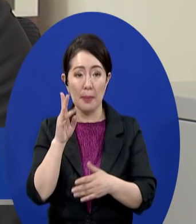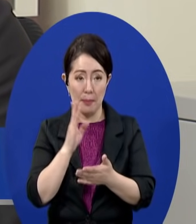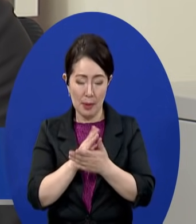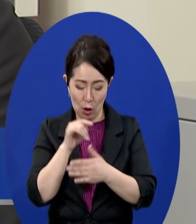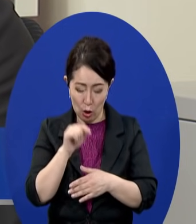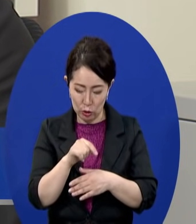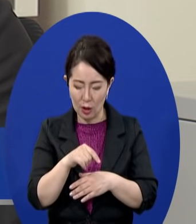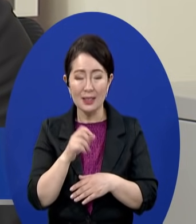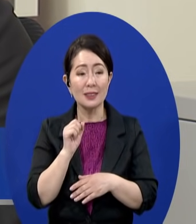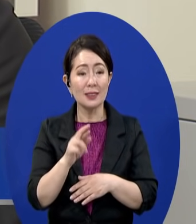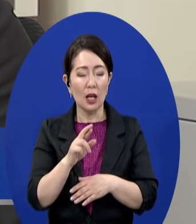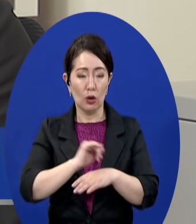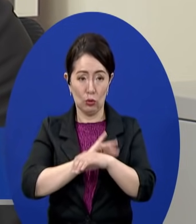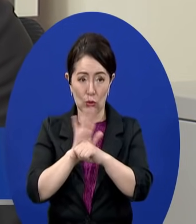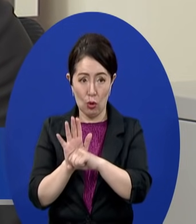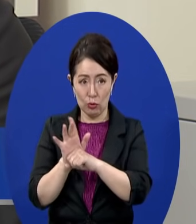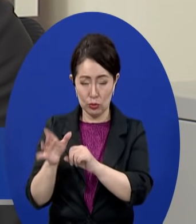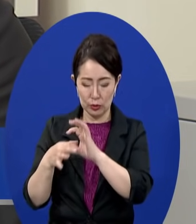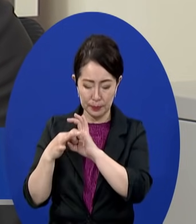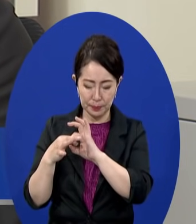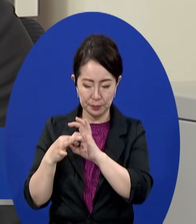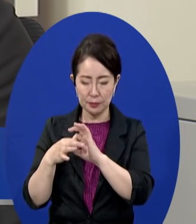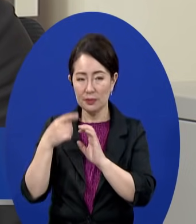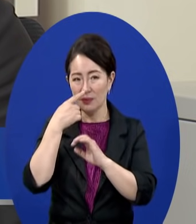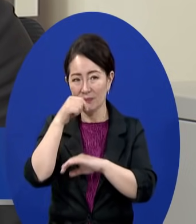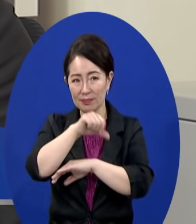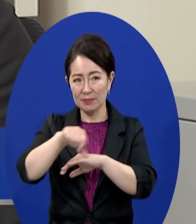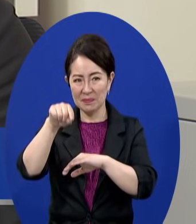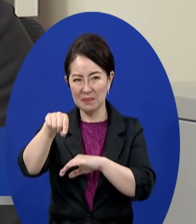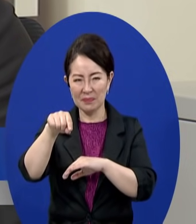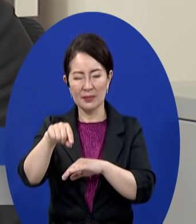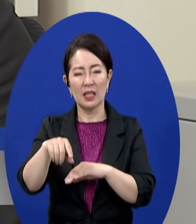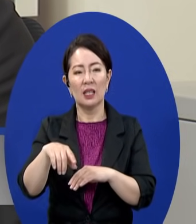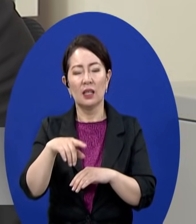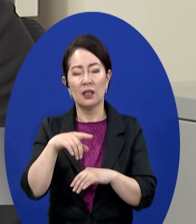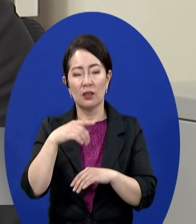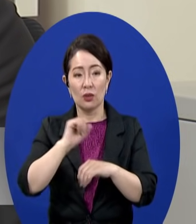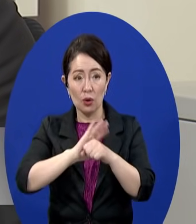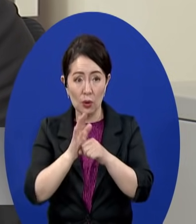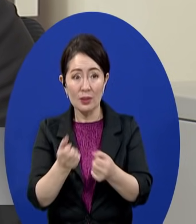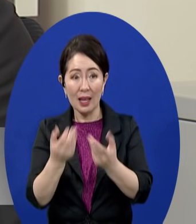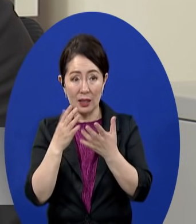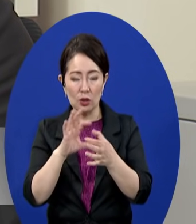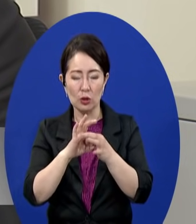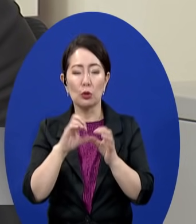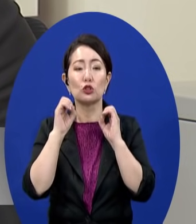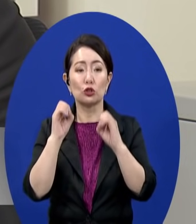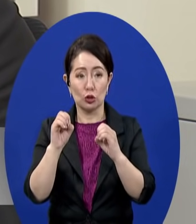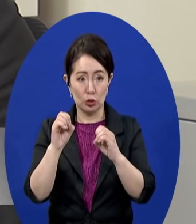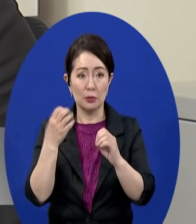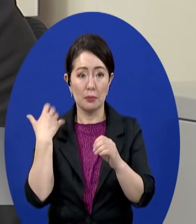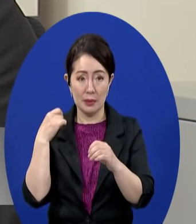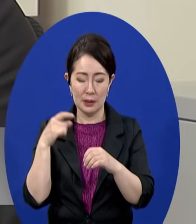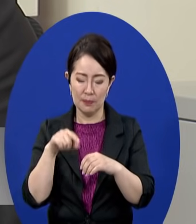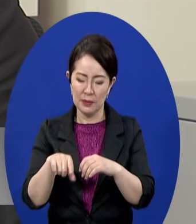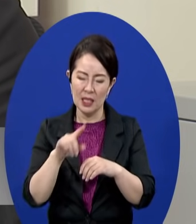байдлаар сая бол ковидтай холбоотой, одоо урд хэл дээр ковид гарсантай холбоотойгоор хэсэг тэг зогссон. Энэ зэсийн